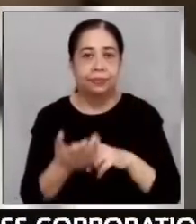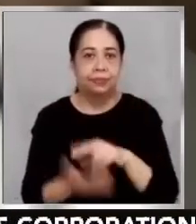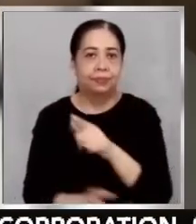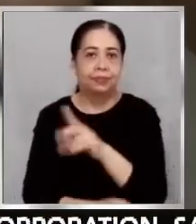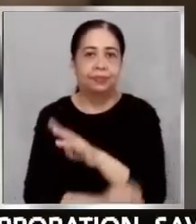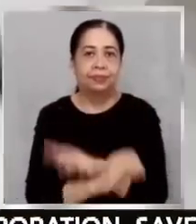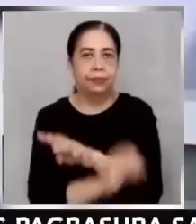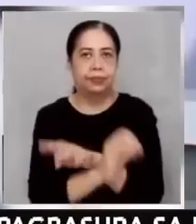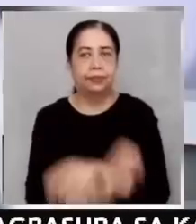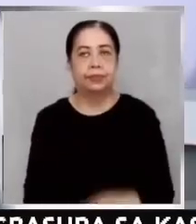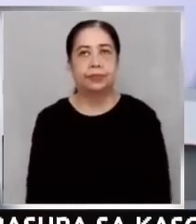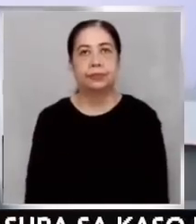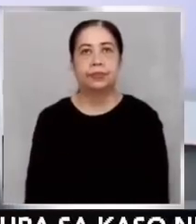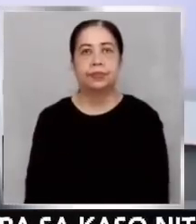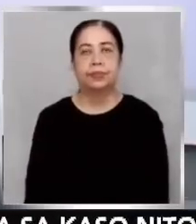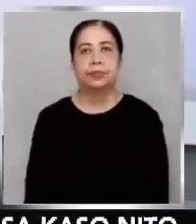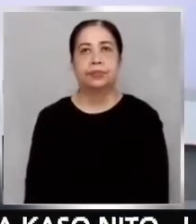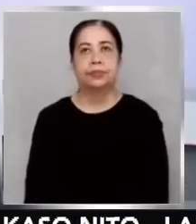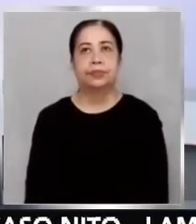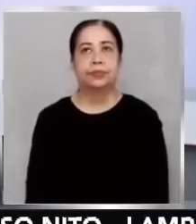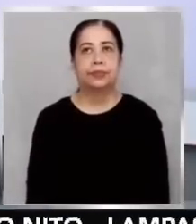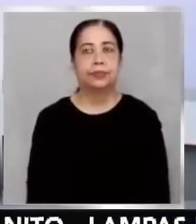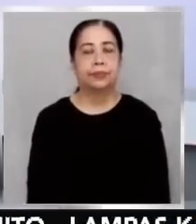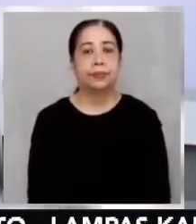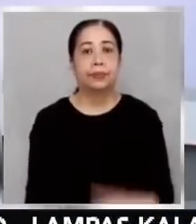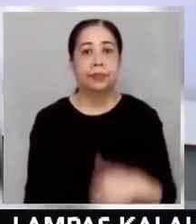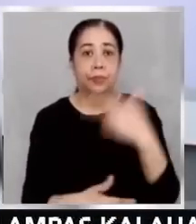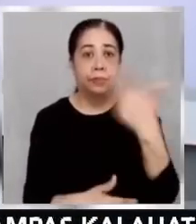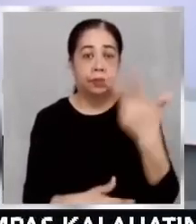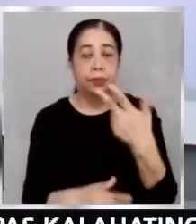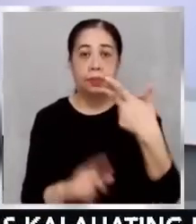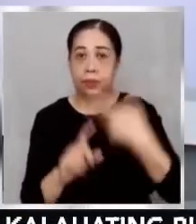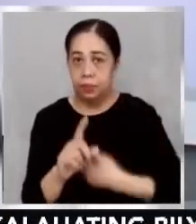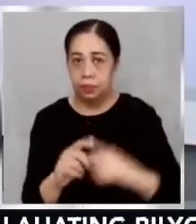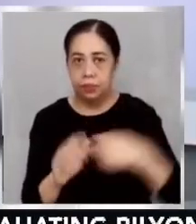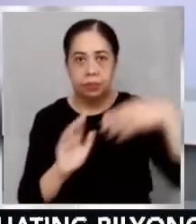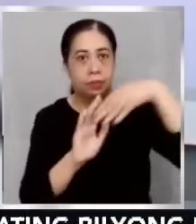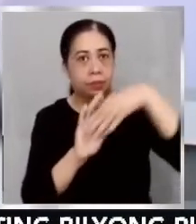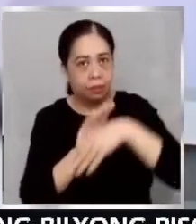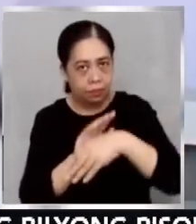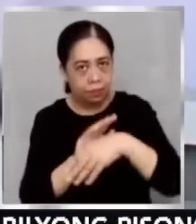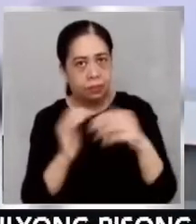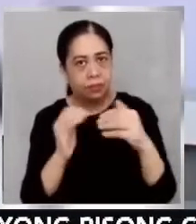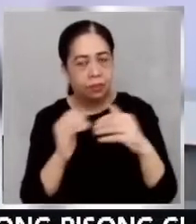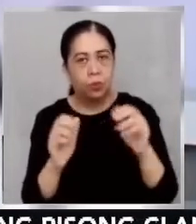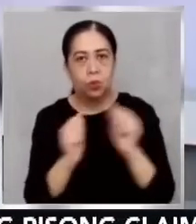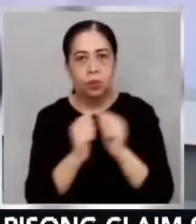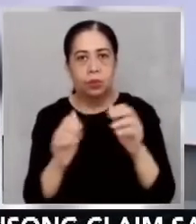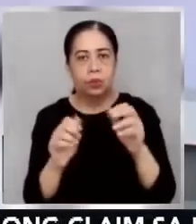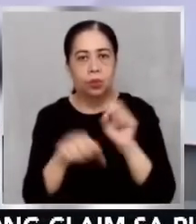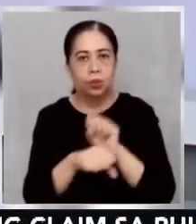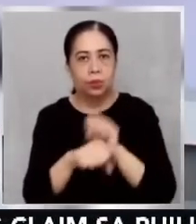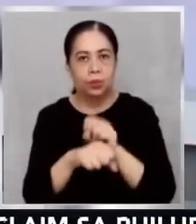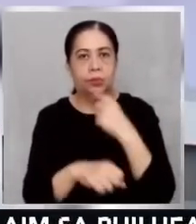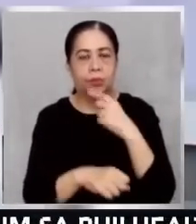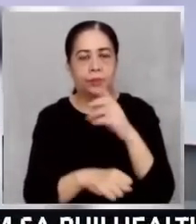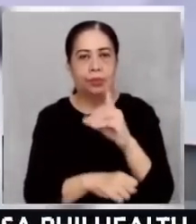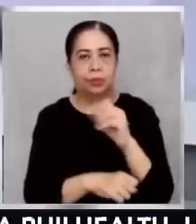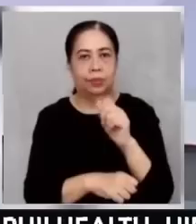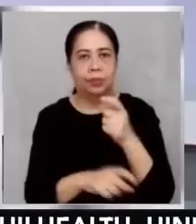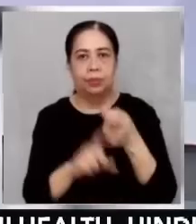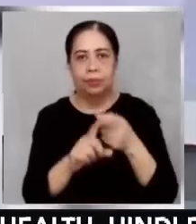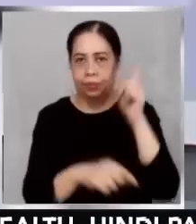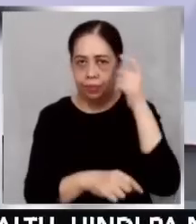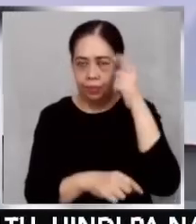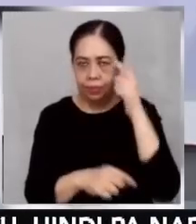24 oras. Sa ikatlong sunod na buwan, bumaba ang antas ng mga walang trabaho sa Pilipinas ayon sa datos ng gobyerno.